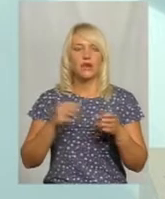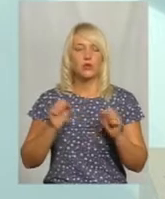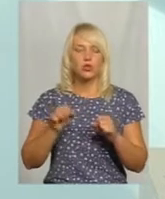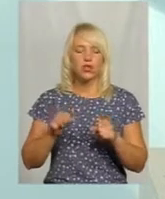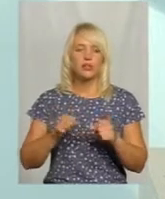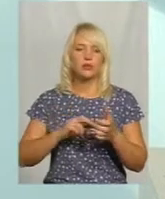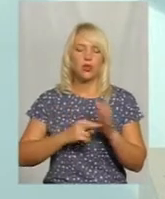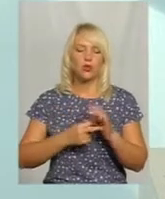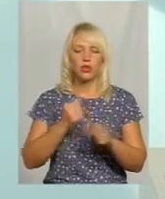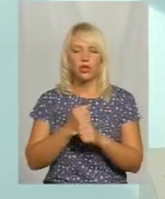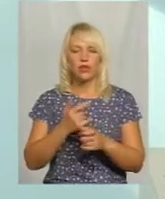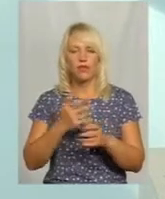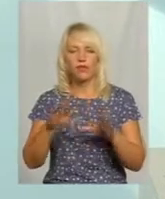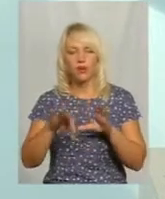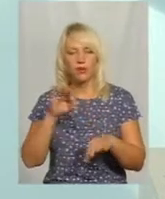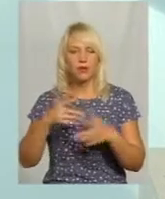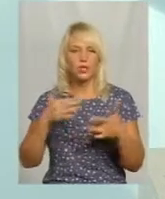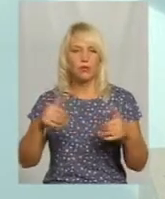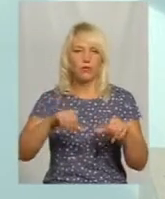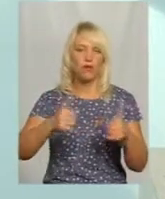вибрати більш різноманітних форм і краще